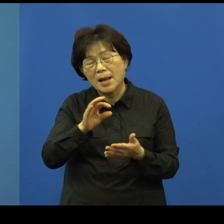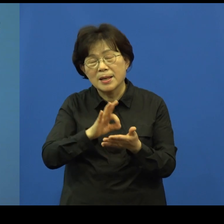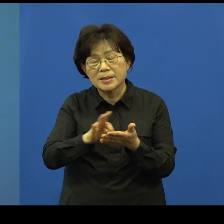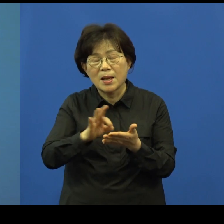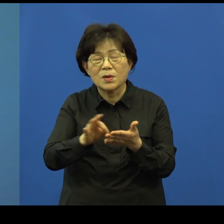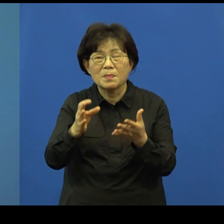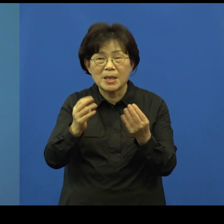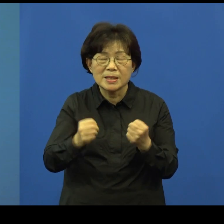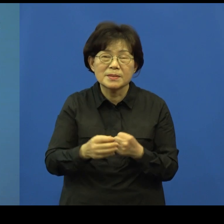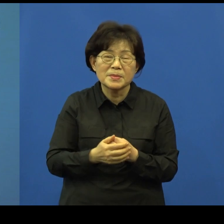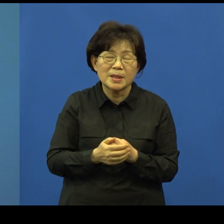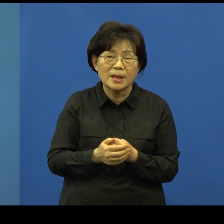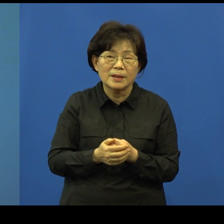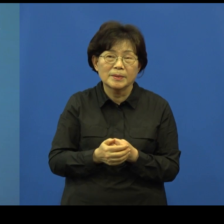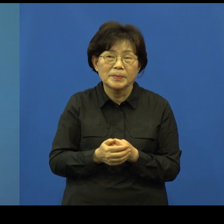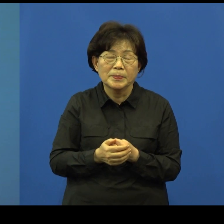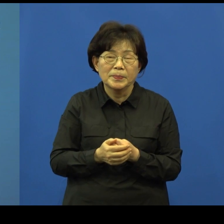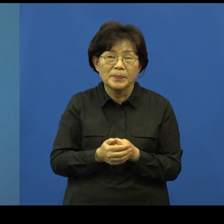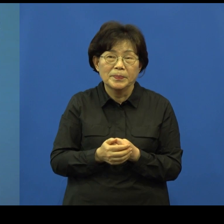사용해요.